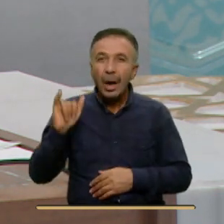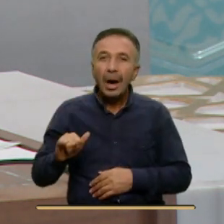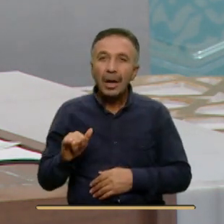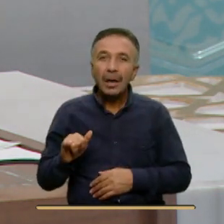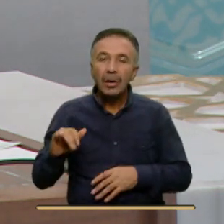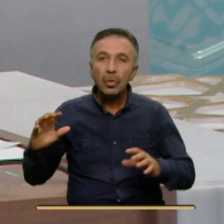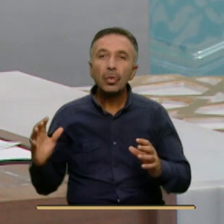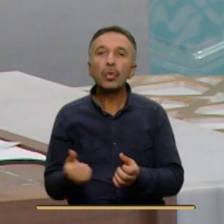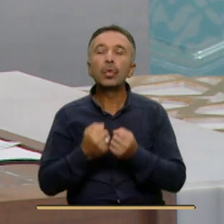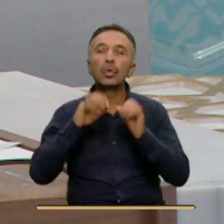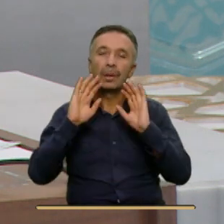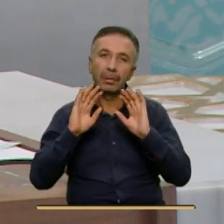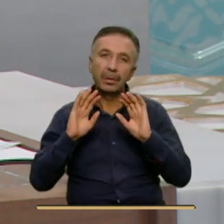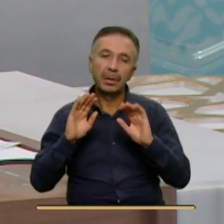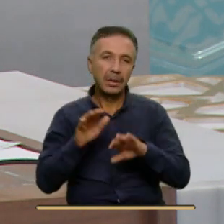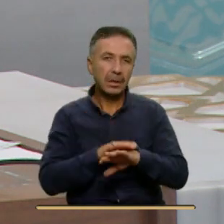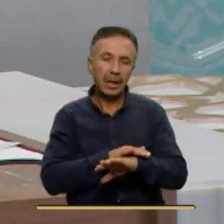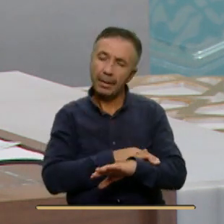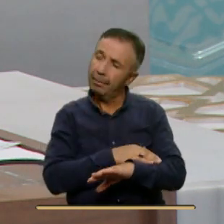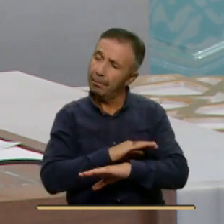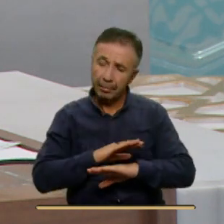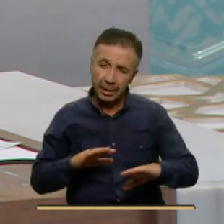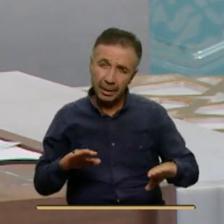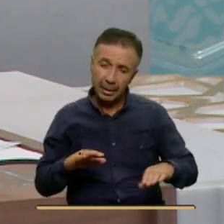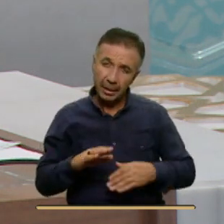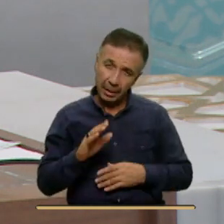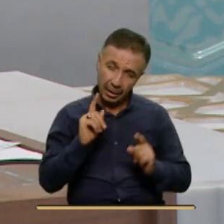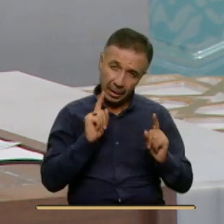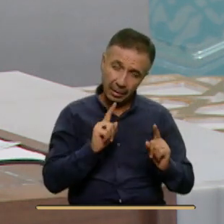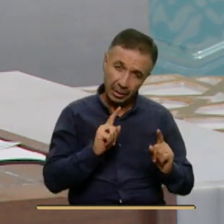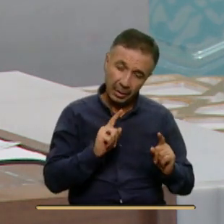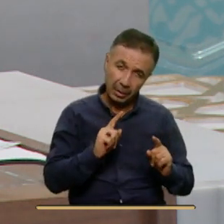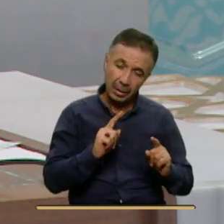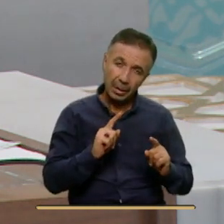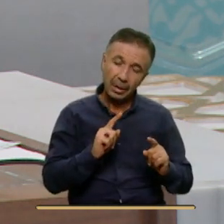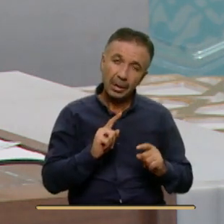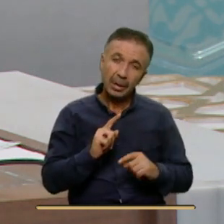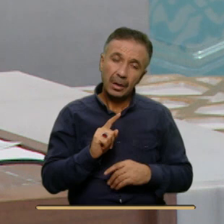Ödeşme, sevap bitti. Karşı taraftakinin günahını almaya başlamış.